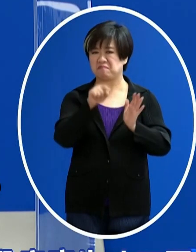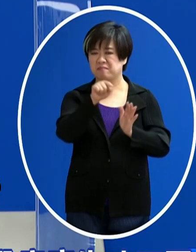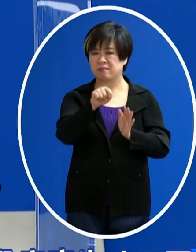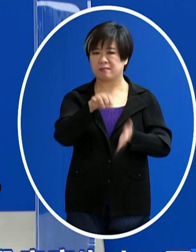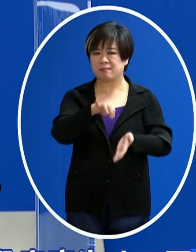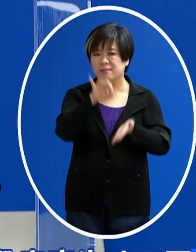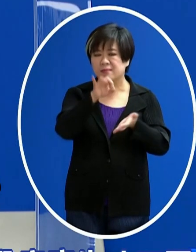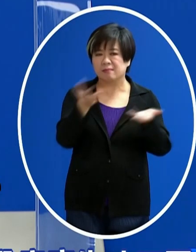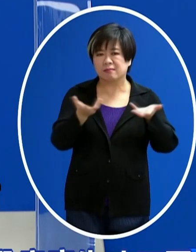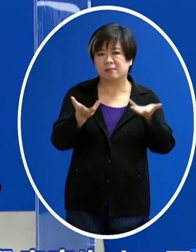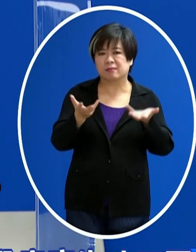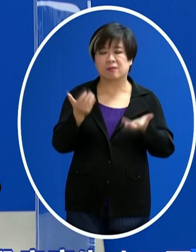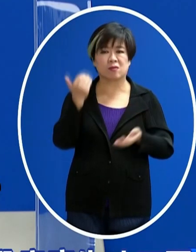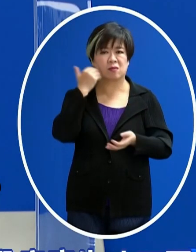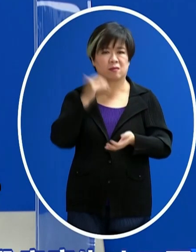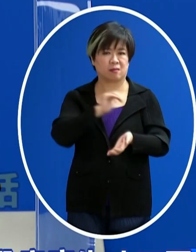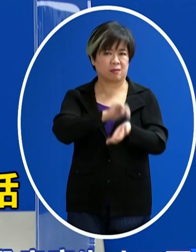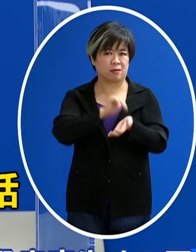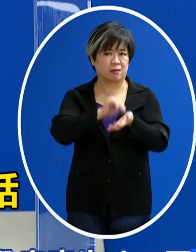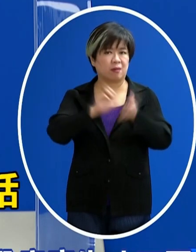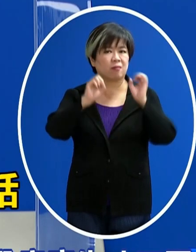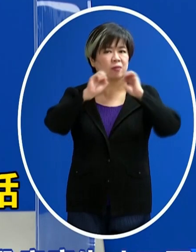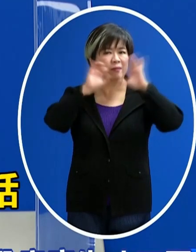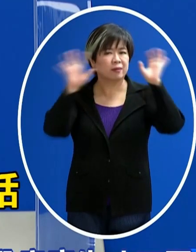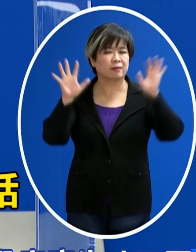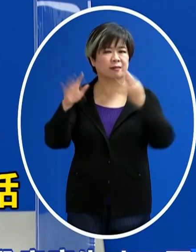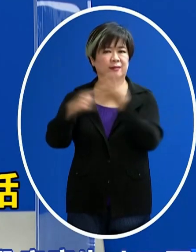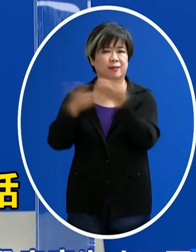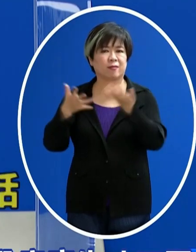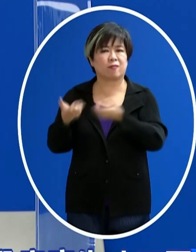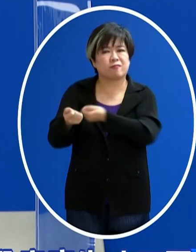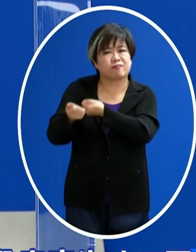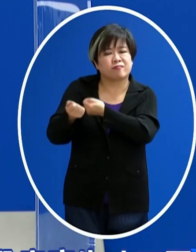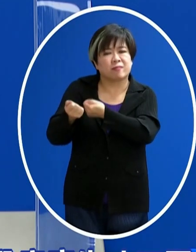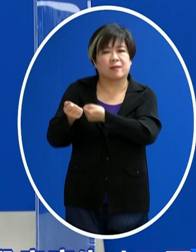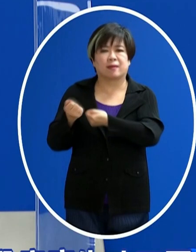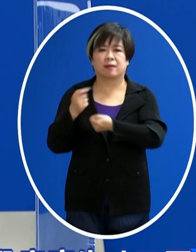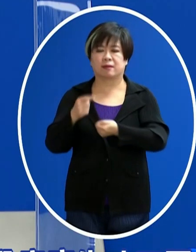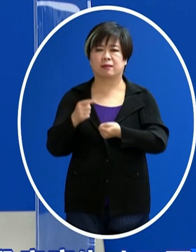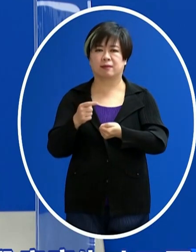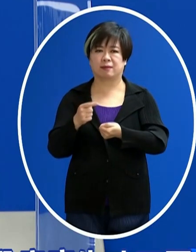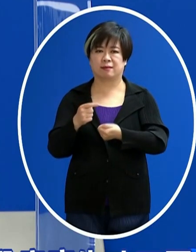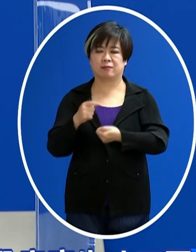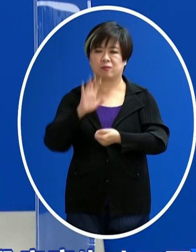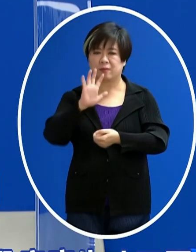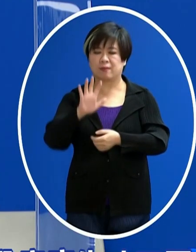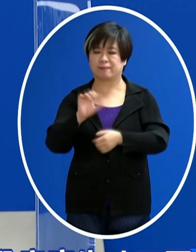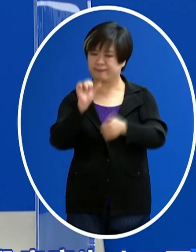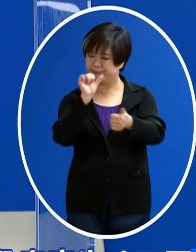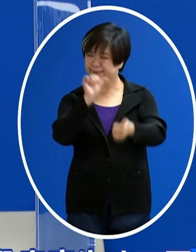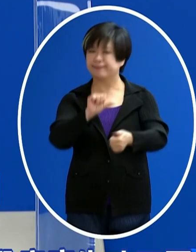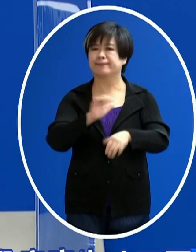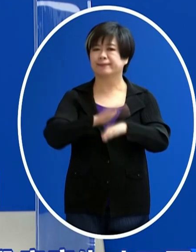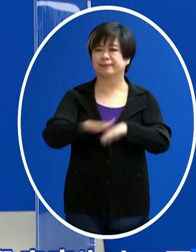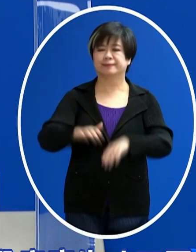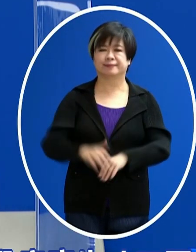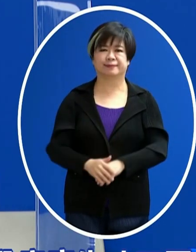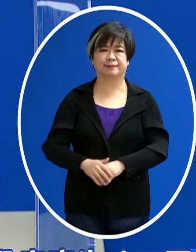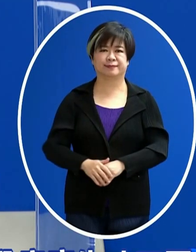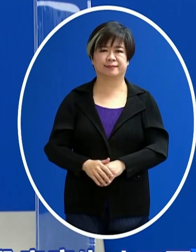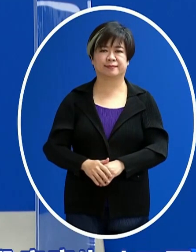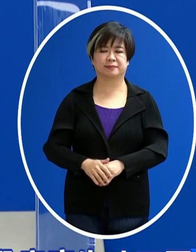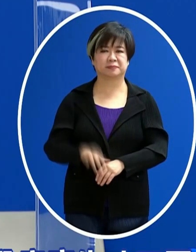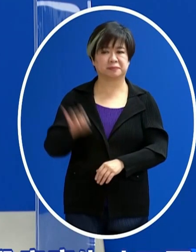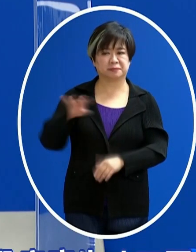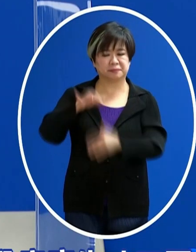有涉及到这个医疗广告或者是医疗业务招揽的话，才会有相关一些处罚的规定可以来